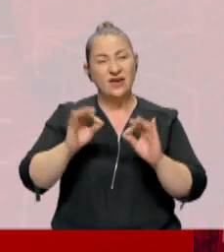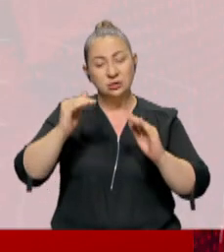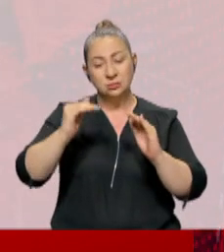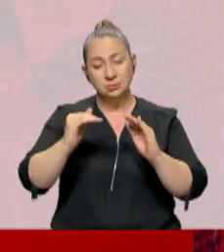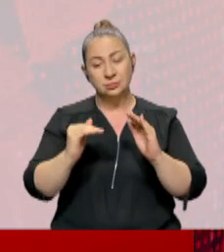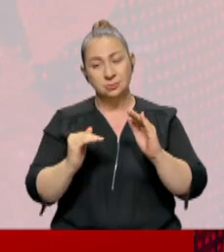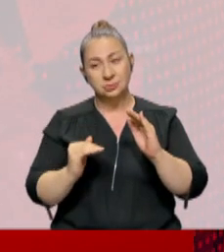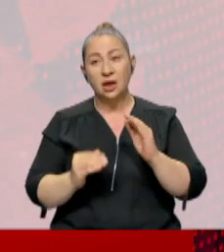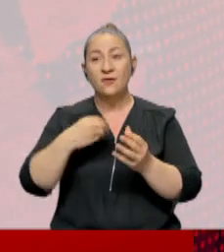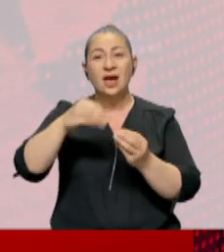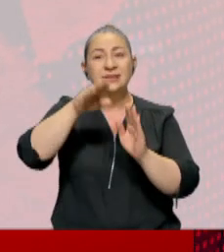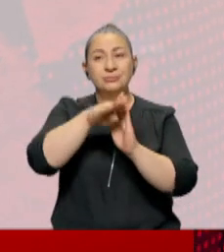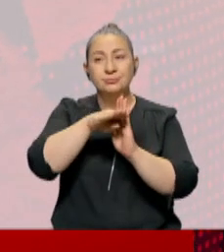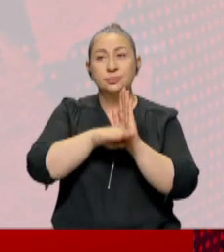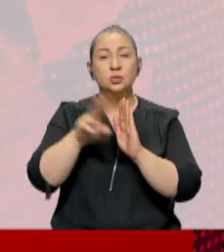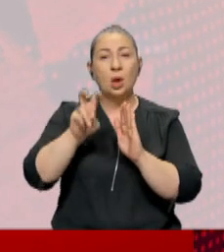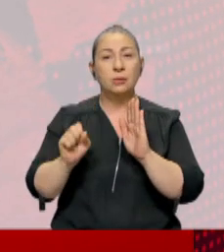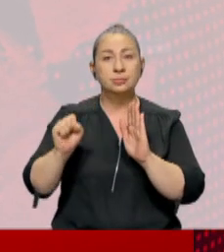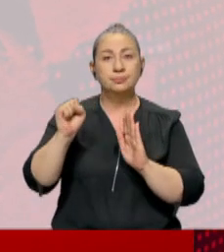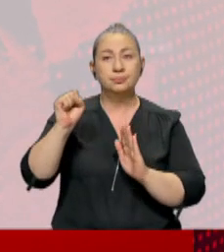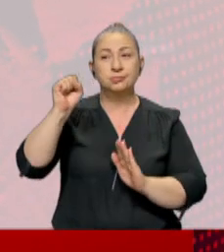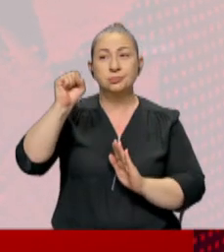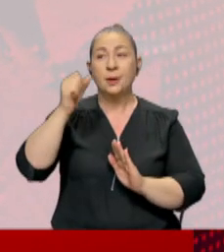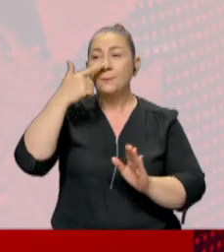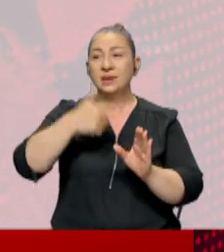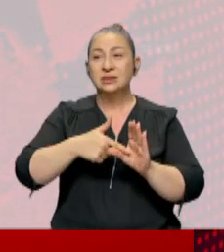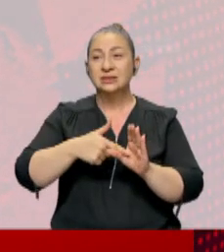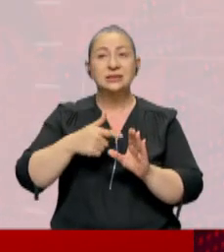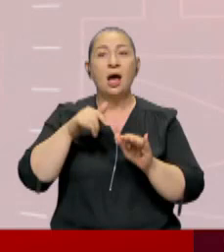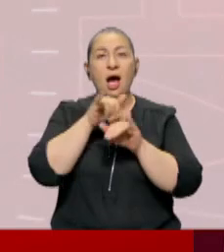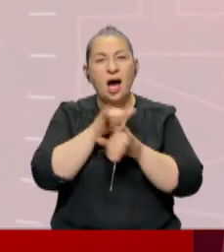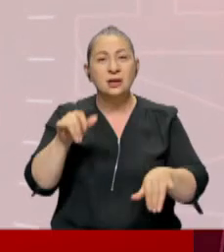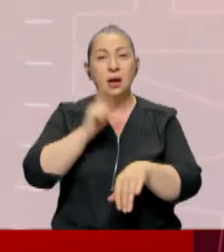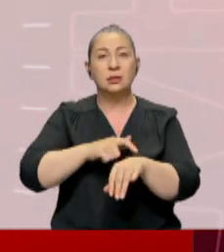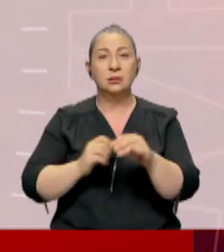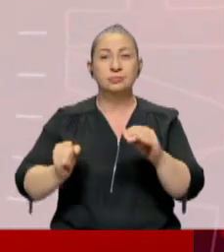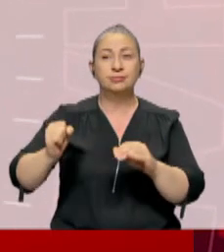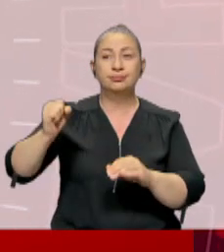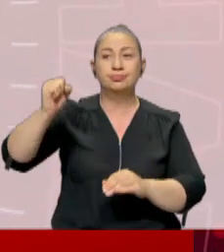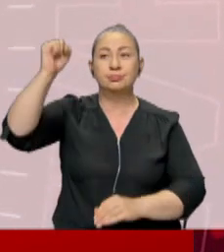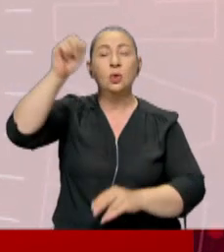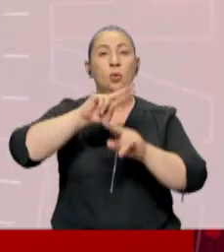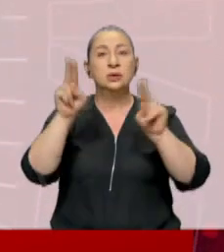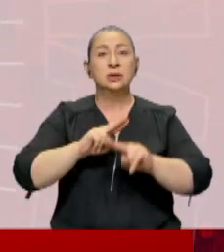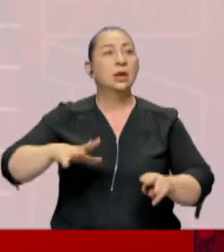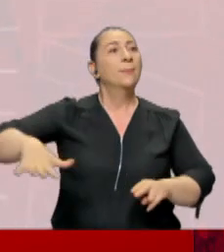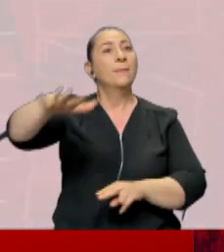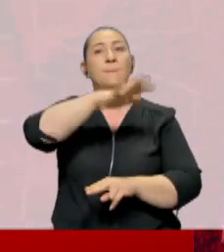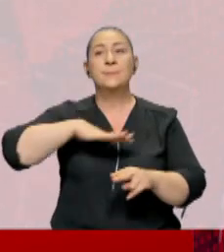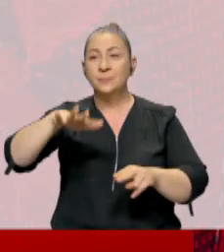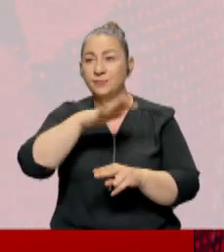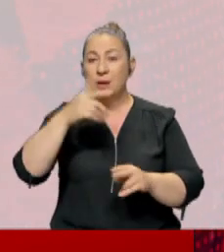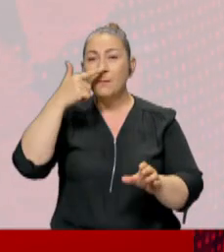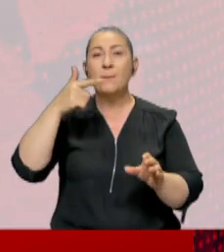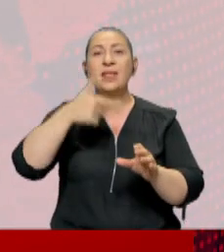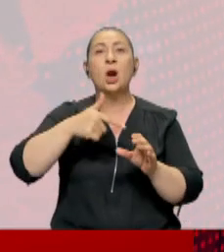adım düşürüldü her faiz indiriminde dolar yükseldi akaryakıt fiyatı da eş zamanlı katlandı uluslararası piyasalarda